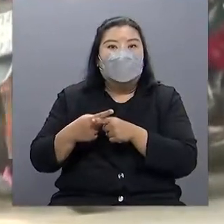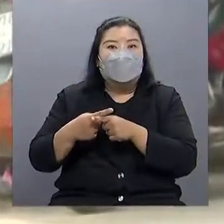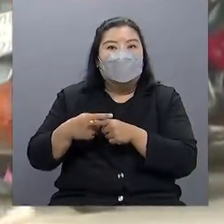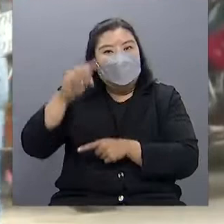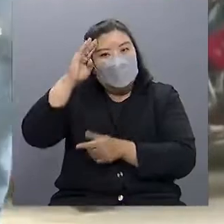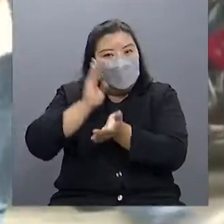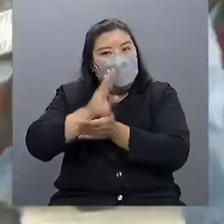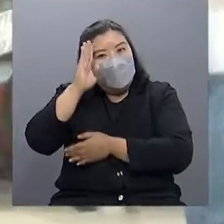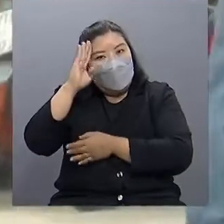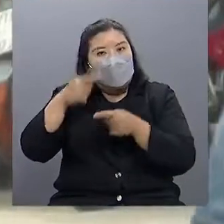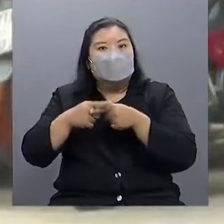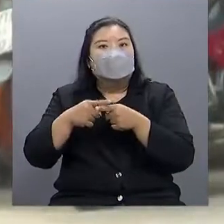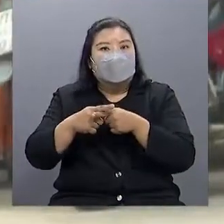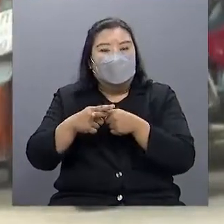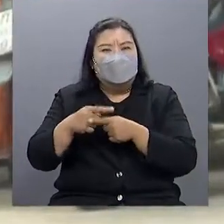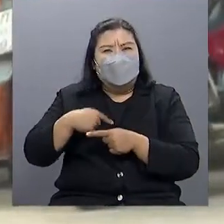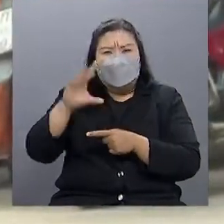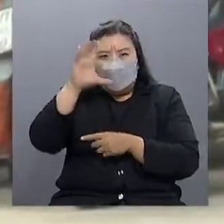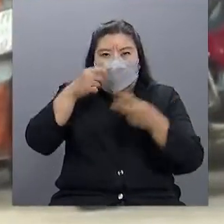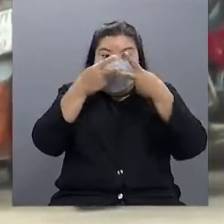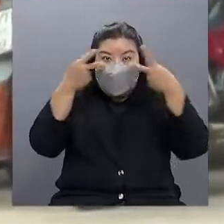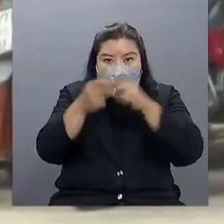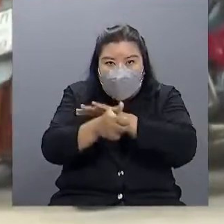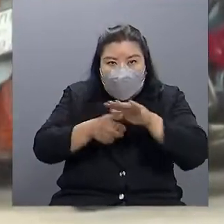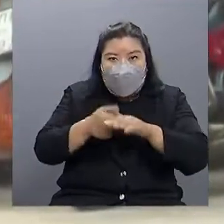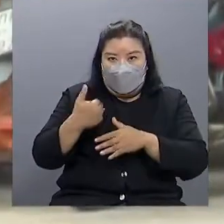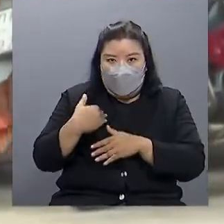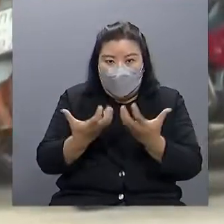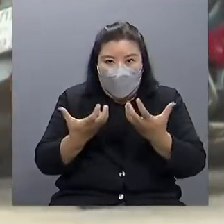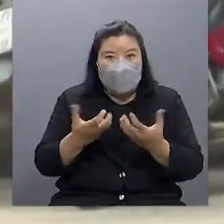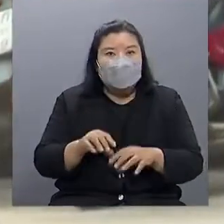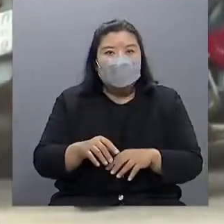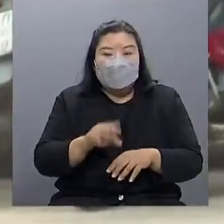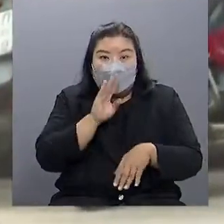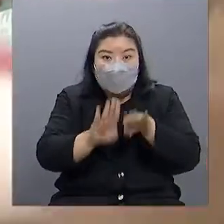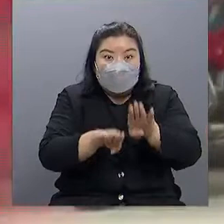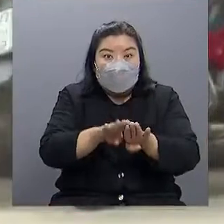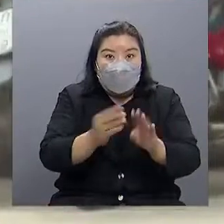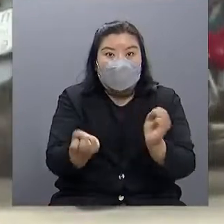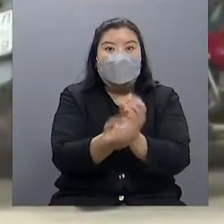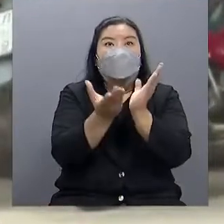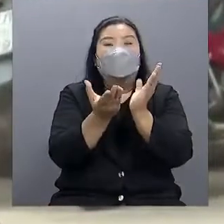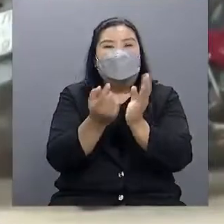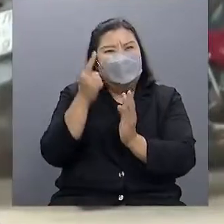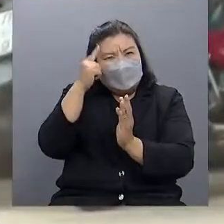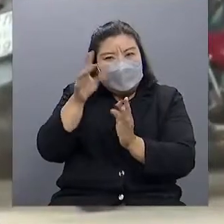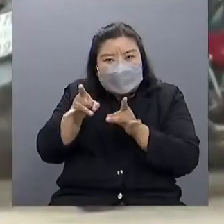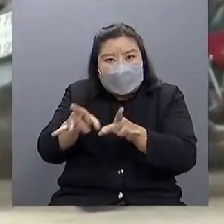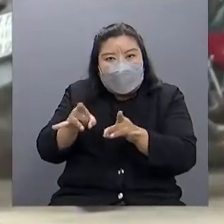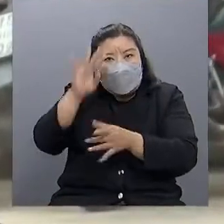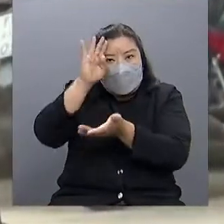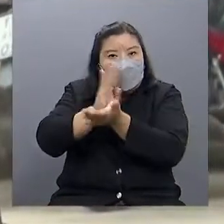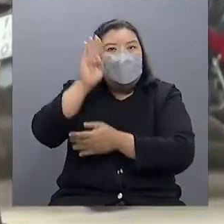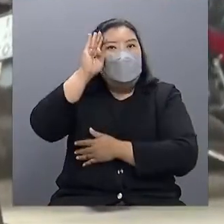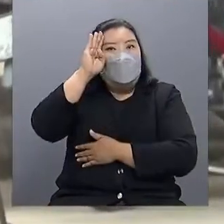แนวร่วมก่อความไม่สงบลอบวางระเบิดชนิดเหยียบเอาไว้เพื่อหวังทำร้ายเจ้าหน้าที่ซึ่งได้มีการวางแผนมาก่อนหน้านี้แล้วค่ะแต่กลับ